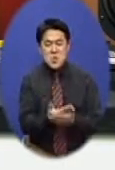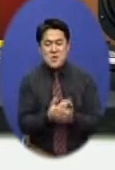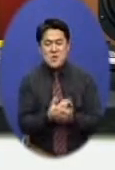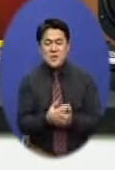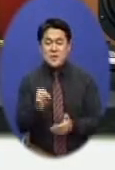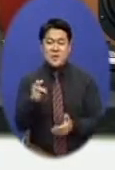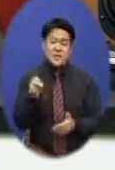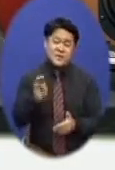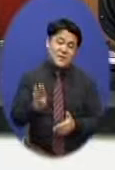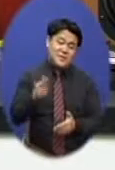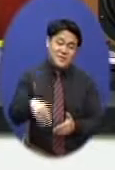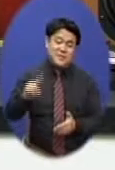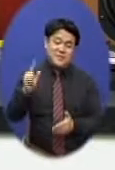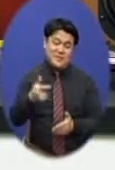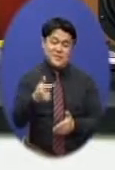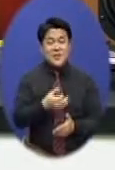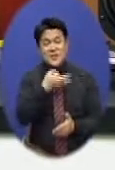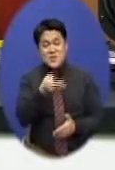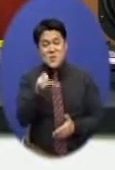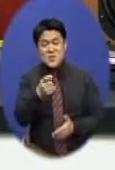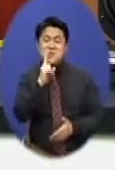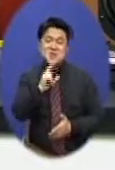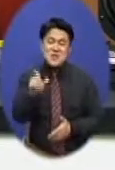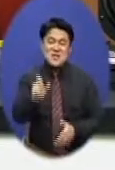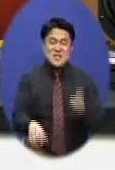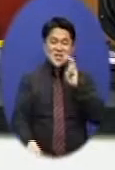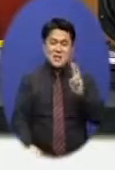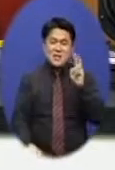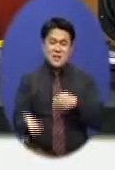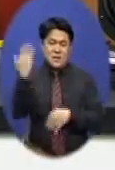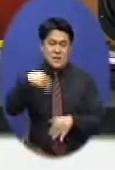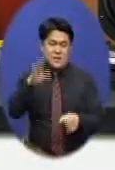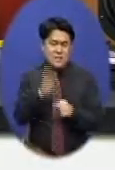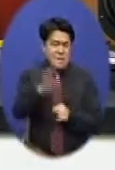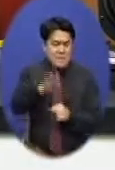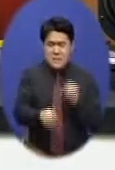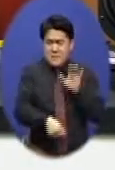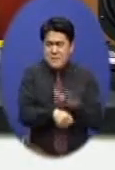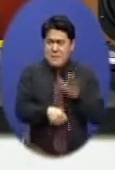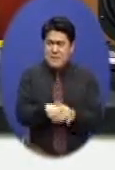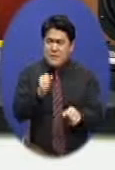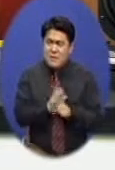열단양. 열단양. 빠라바빠라바. 예전에 막 이런 거 하고 그러지 않았나요?